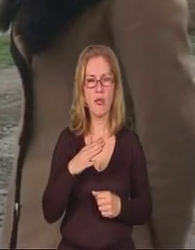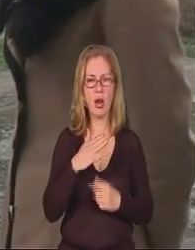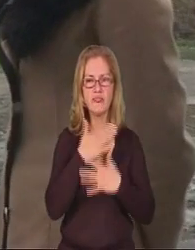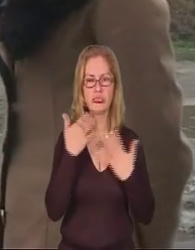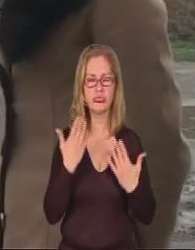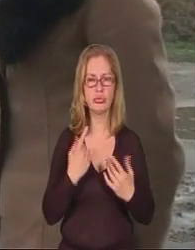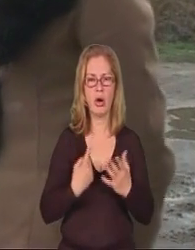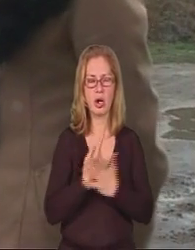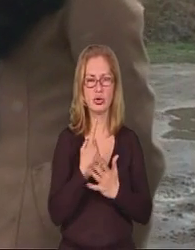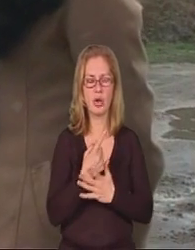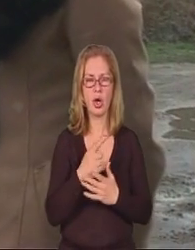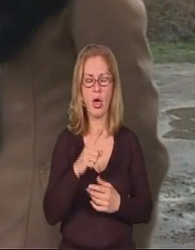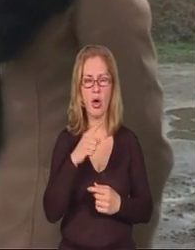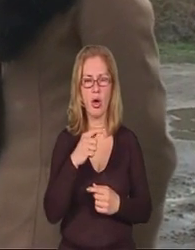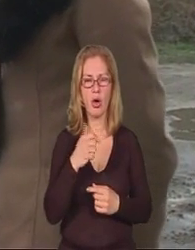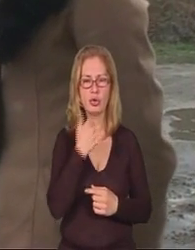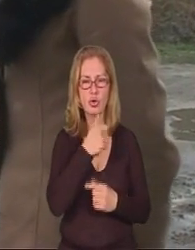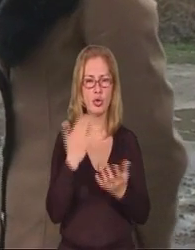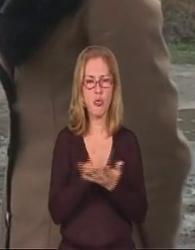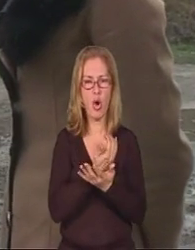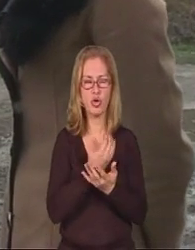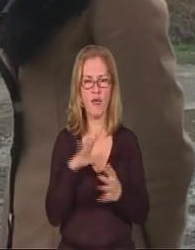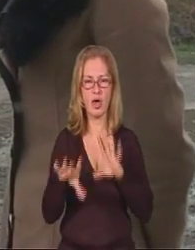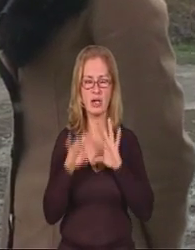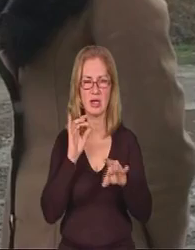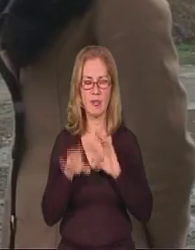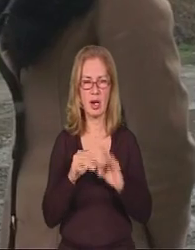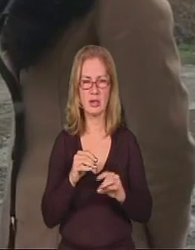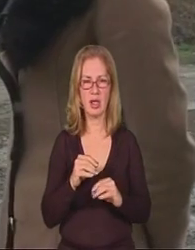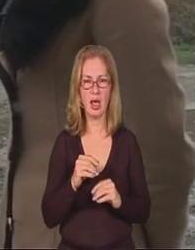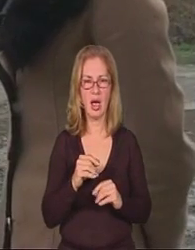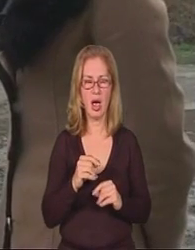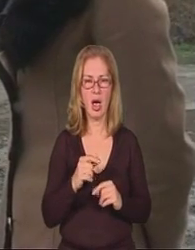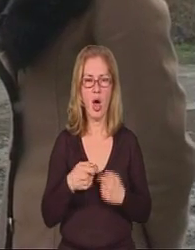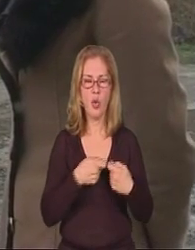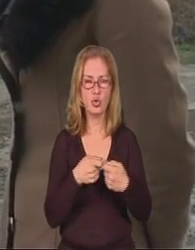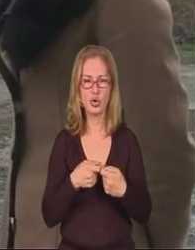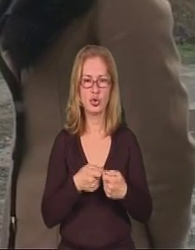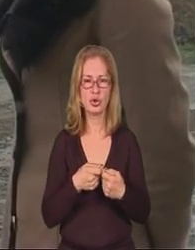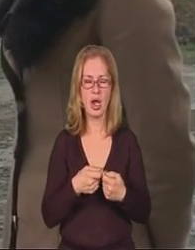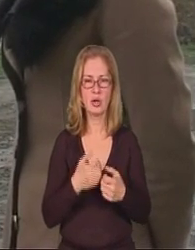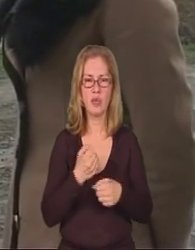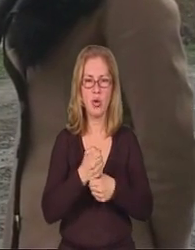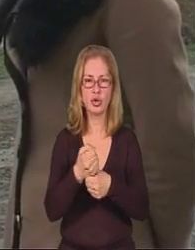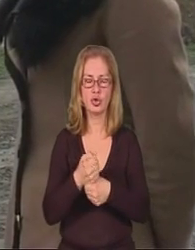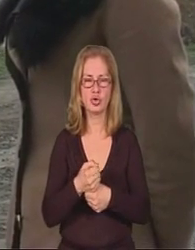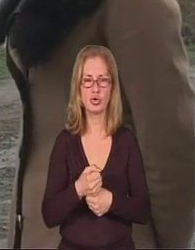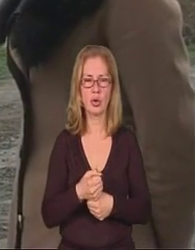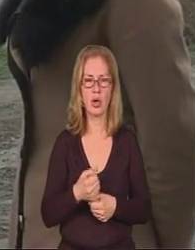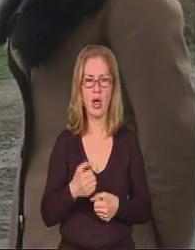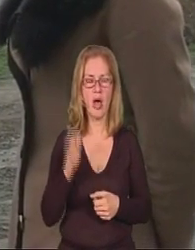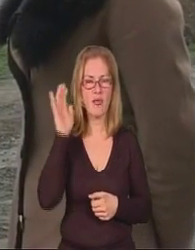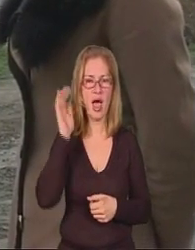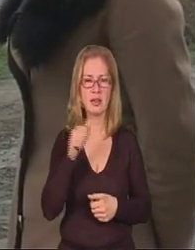su neverovatne rezultate kojima su opravdali što su i ove godine izabrani. Kako saznajemo, udruženje uz podršku pokrajinske vlade